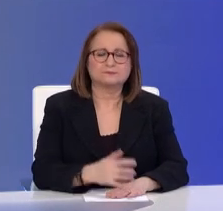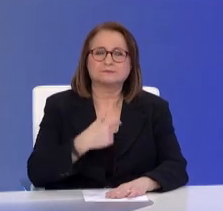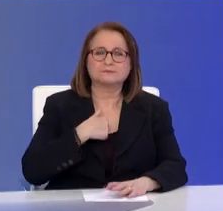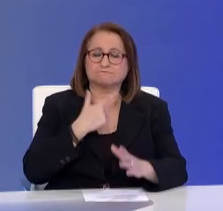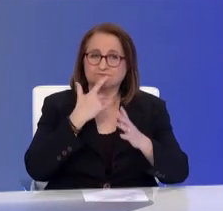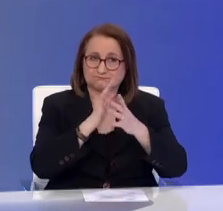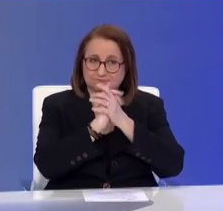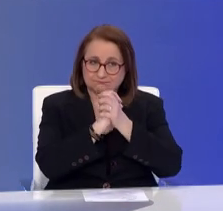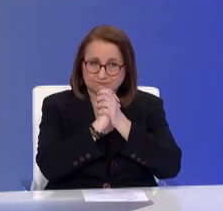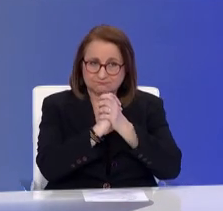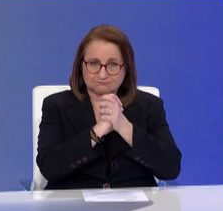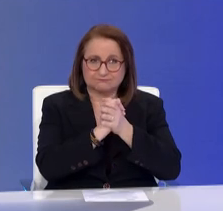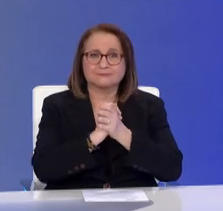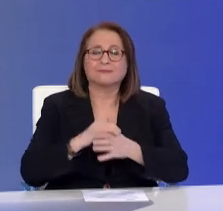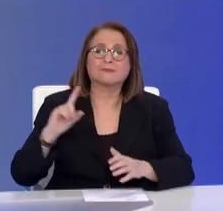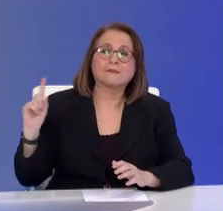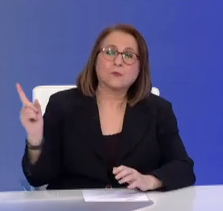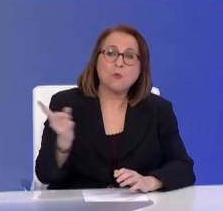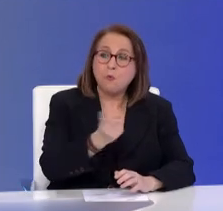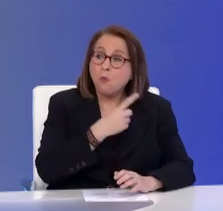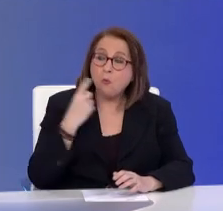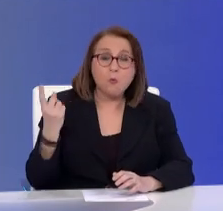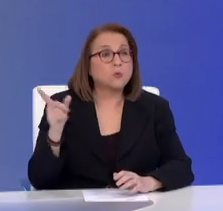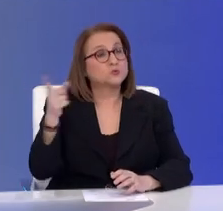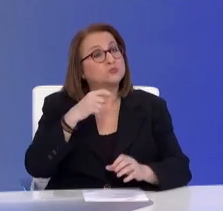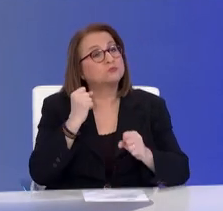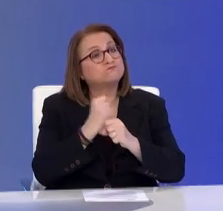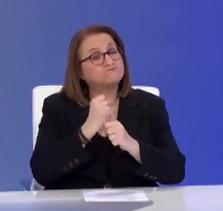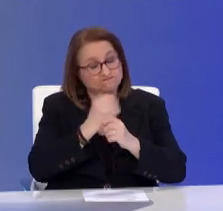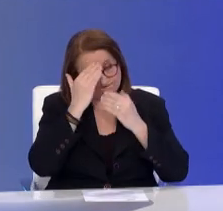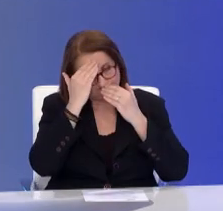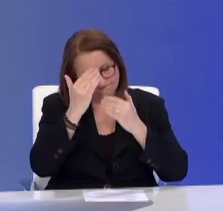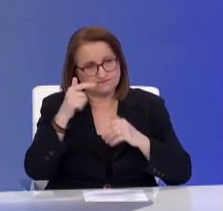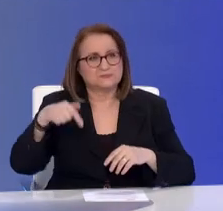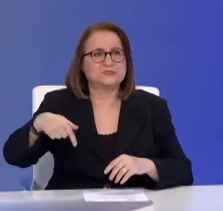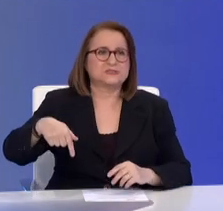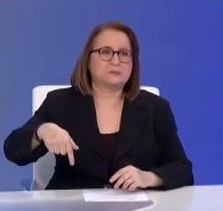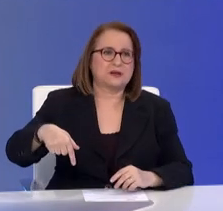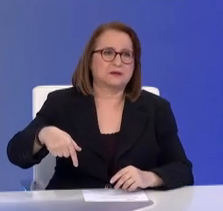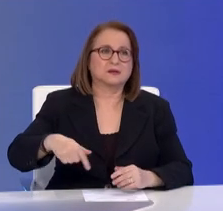Συγχαίρομαι όλους όσους επάξια τιμήθηκαν απόψε.